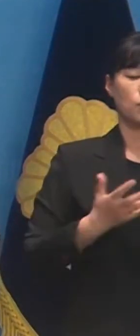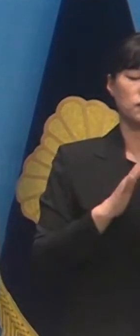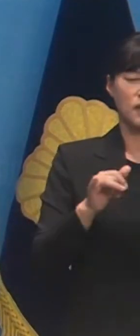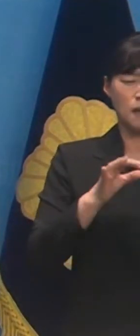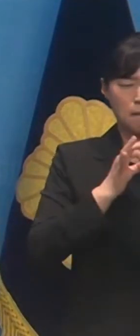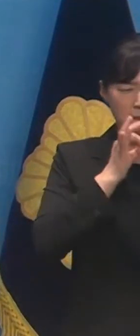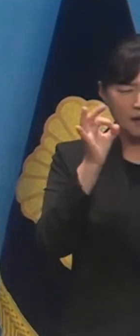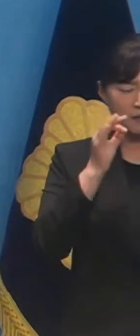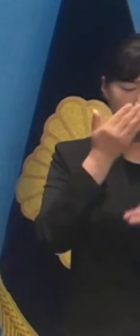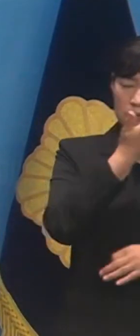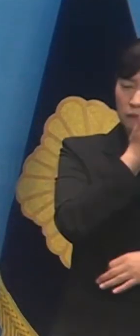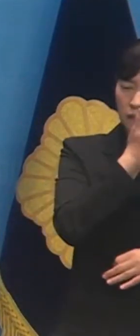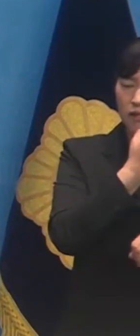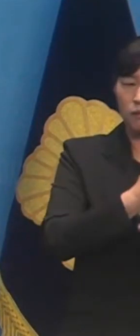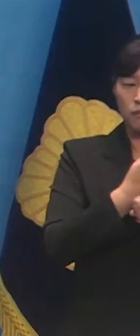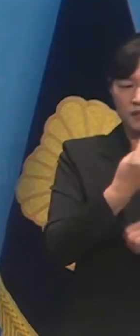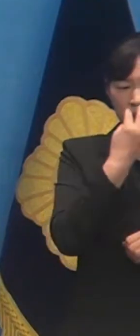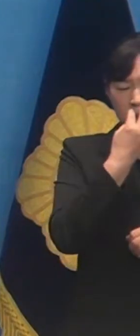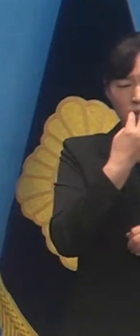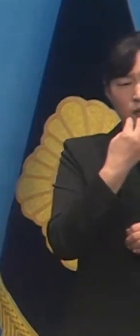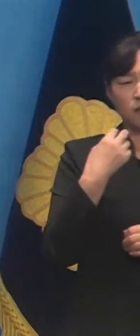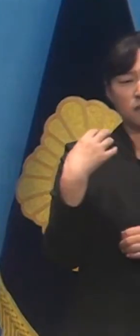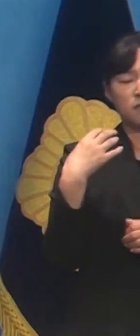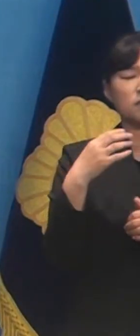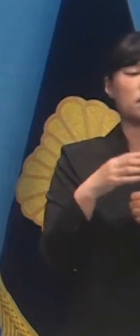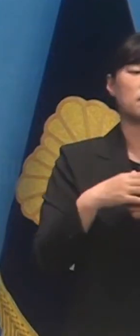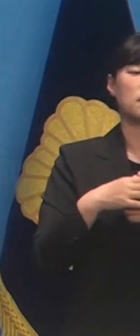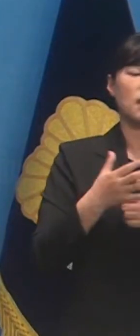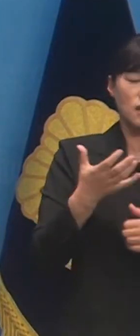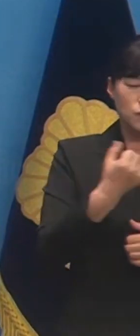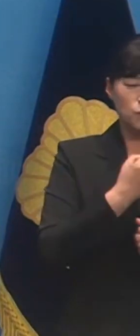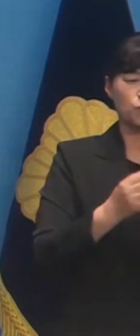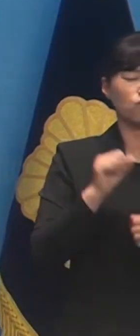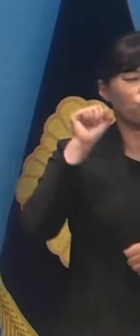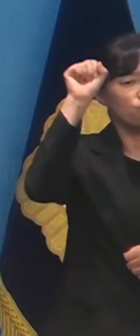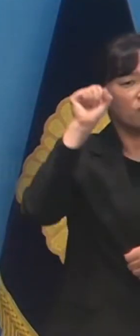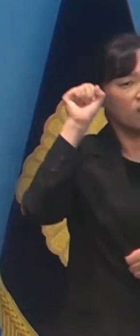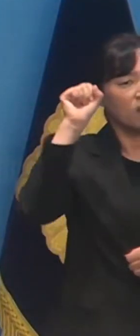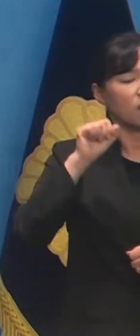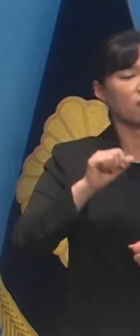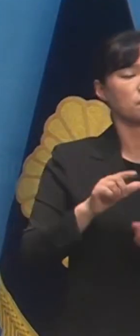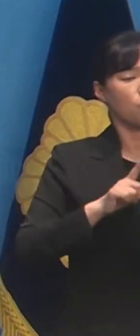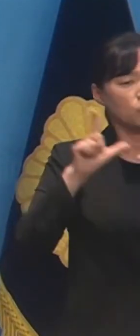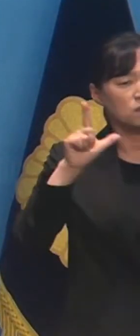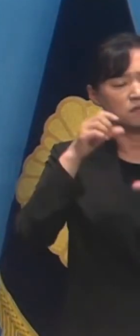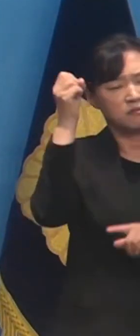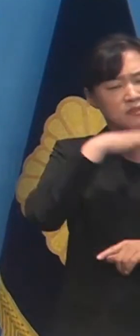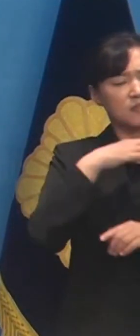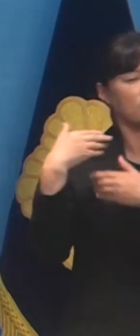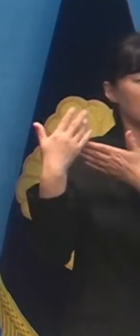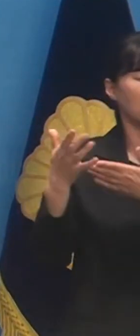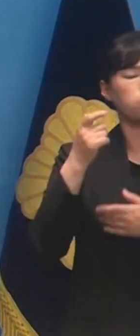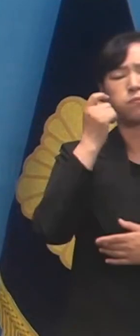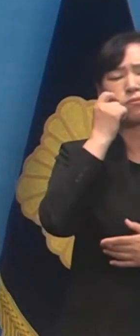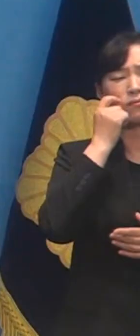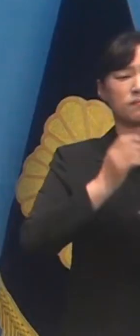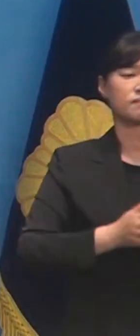목소리가 외면당한 채 생명을 담보로 진행되는 이 투쟁을 우리는 더 이상 지켜보고만 있을 수